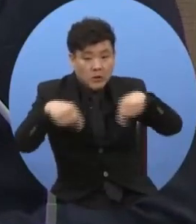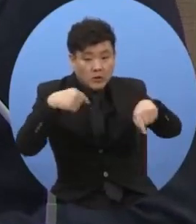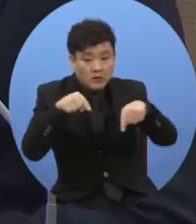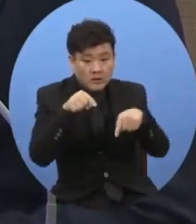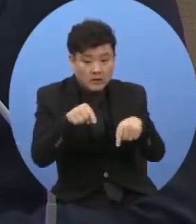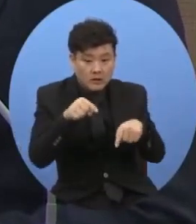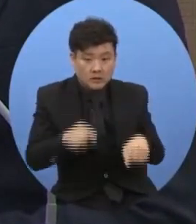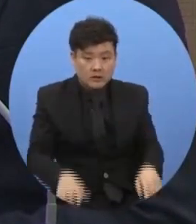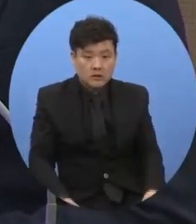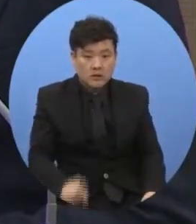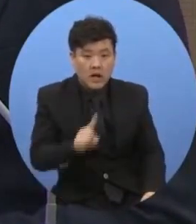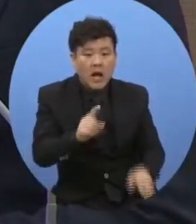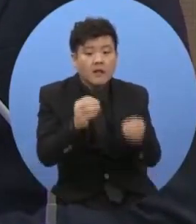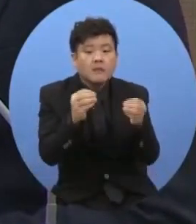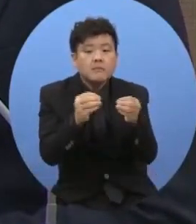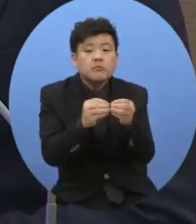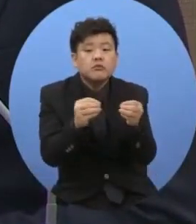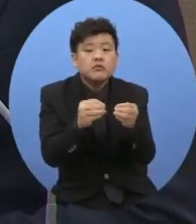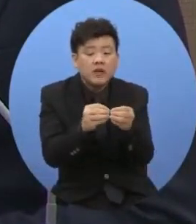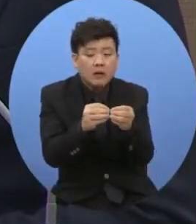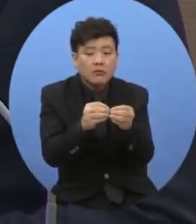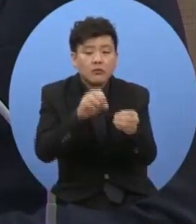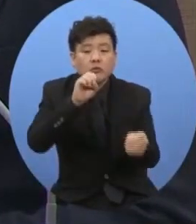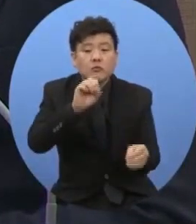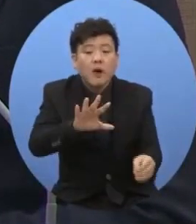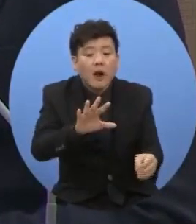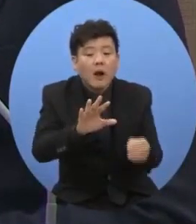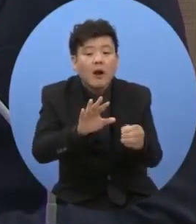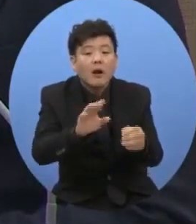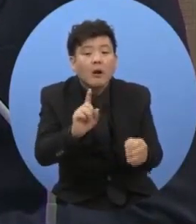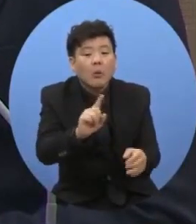한 문장으로 좀 정의하면 어떻게 정의하세요?